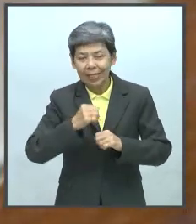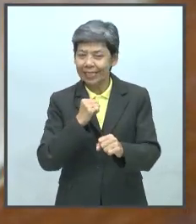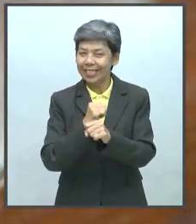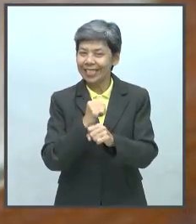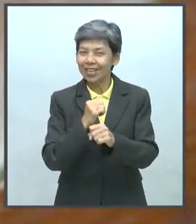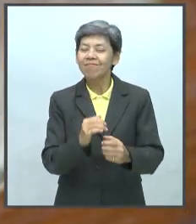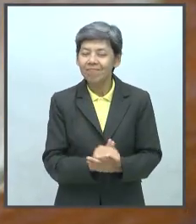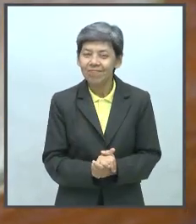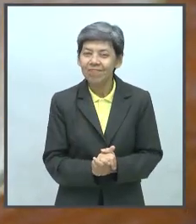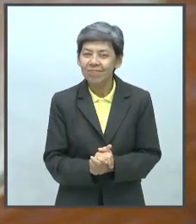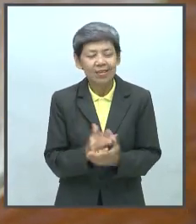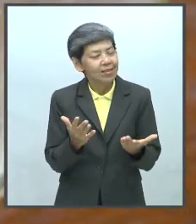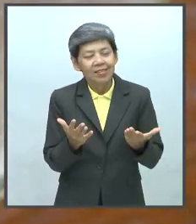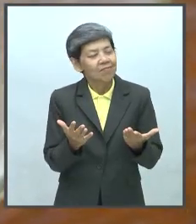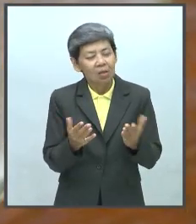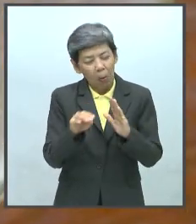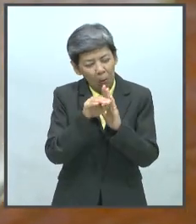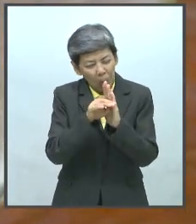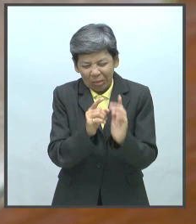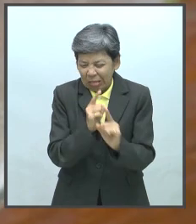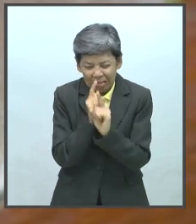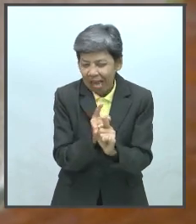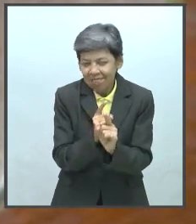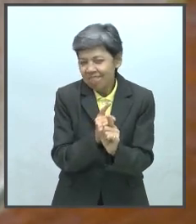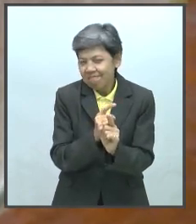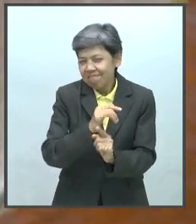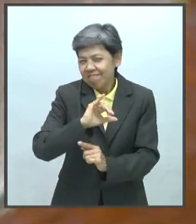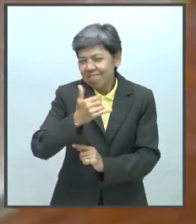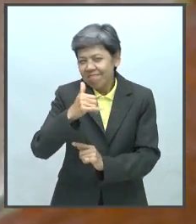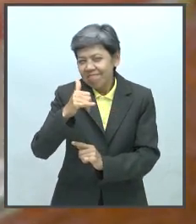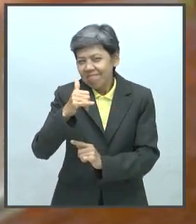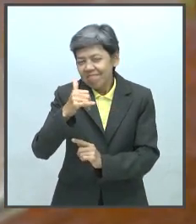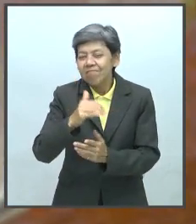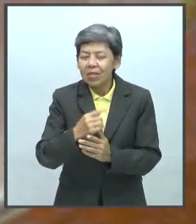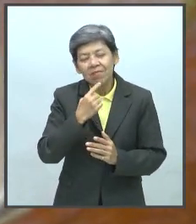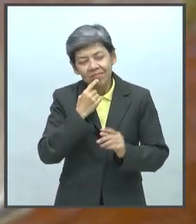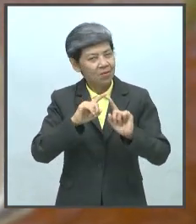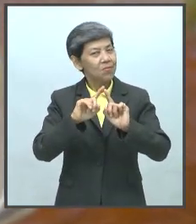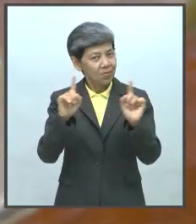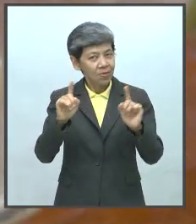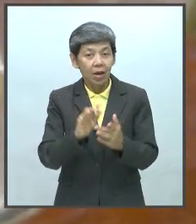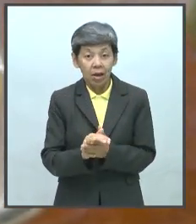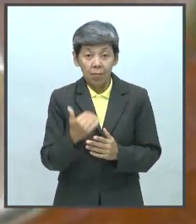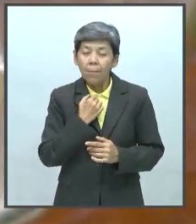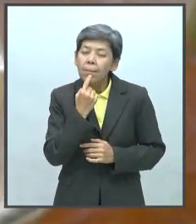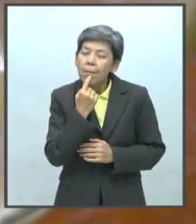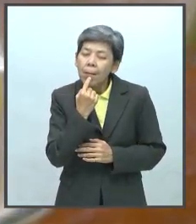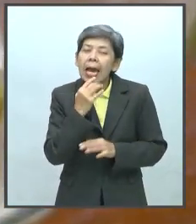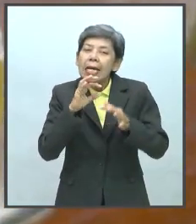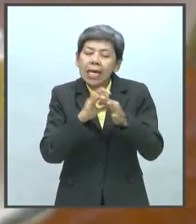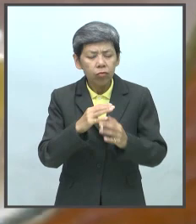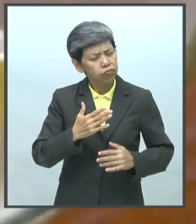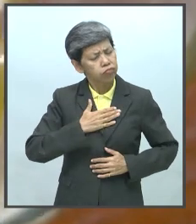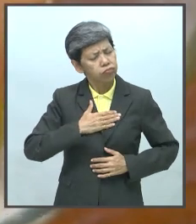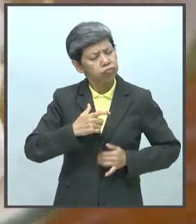ทำเนี่ยมันไม่ได้มีหลักสูตรหรือไม่ได้มีรสชาติที่เป็นกลางๆออกมา นะครับเพราะว่าจริงๆรสชาตินี่ขึ้นอยู่กับ